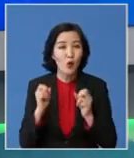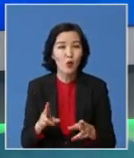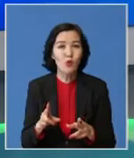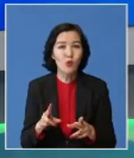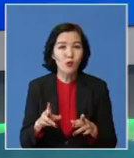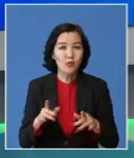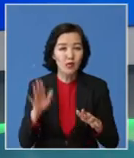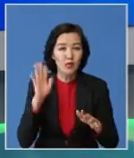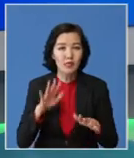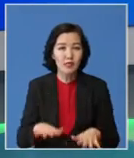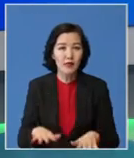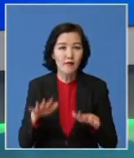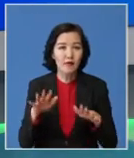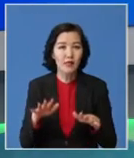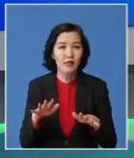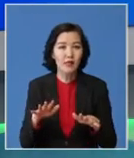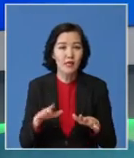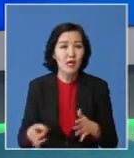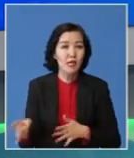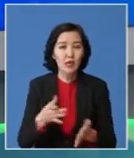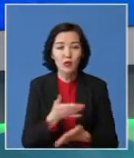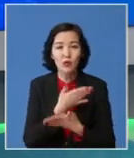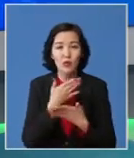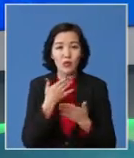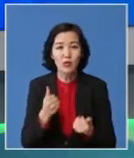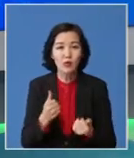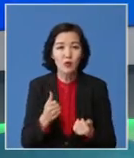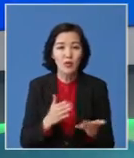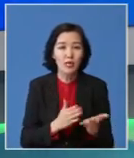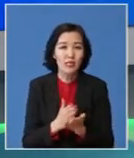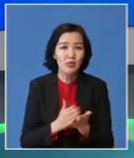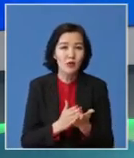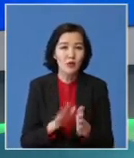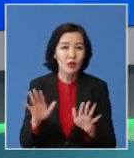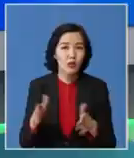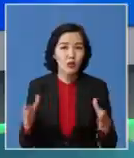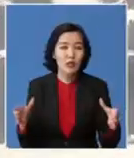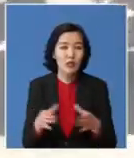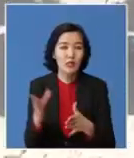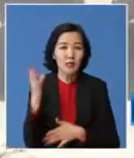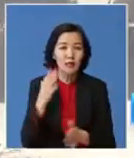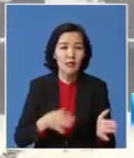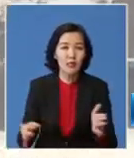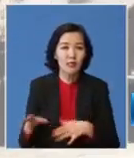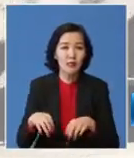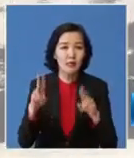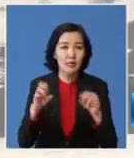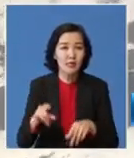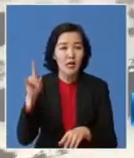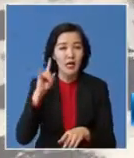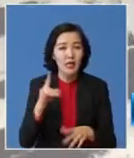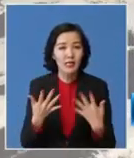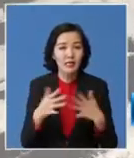лавины и подтопления населенных пунктов в регионе нет. Сотрудники ДЧС Алматинской области и специалисты касс